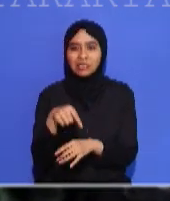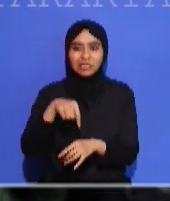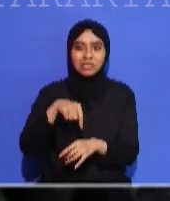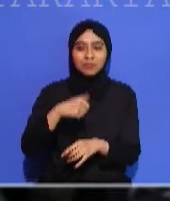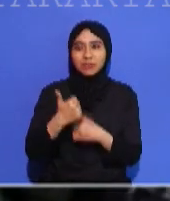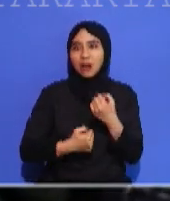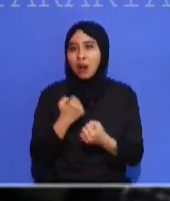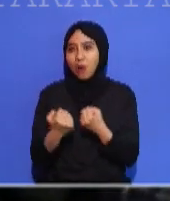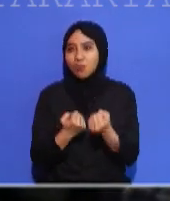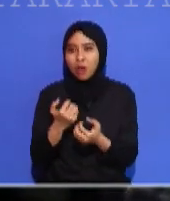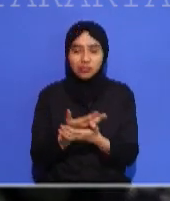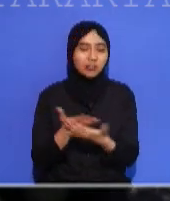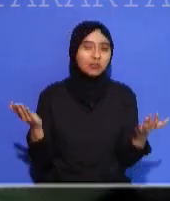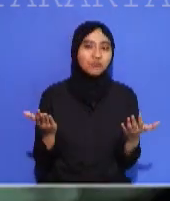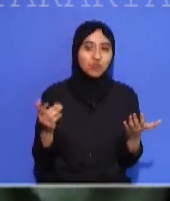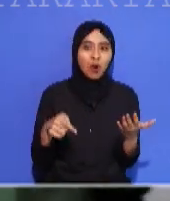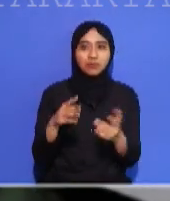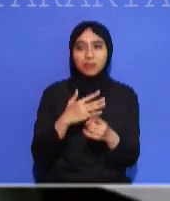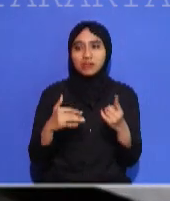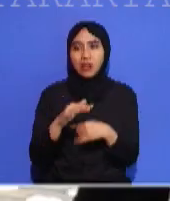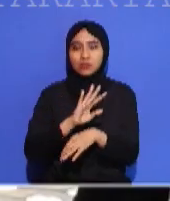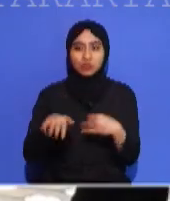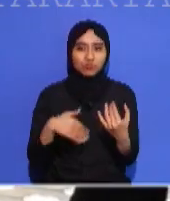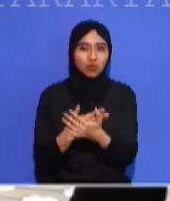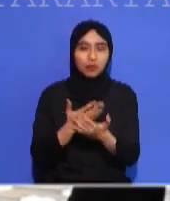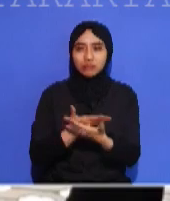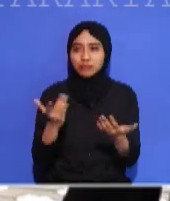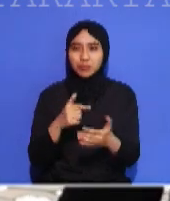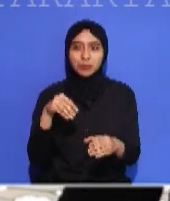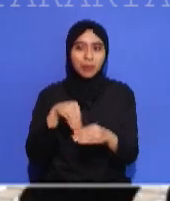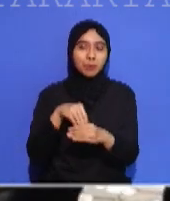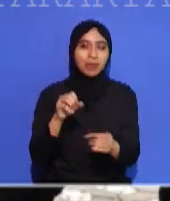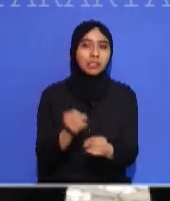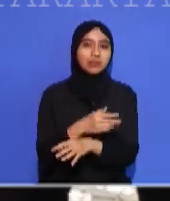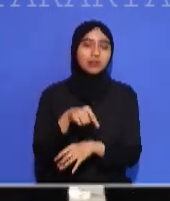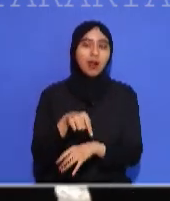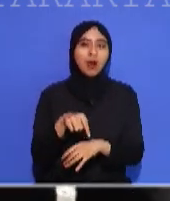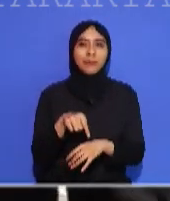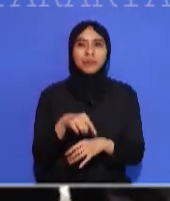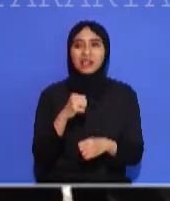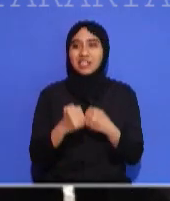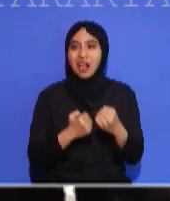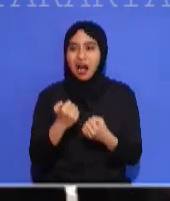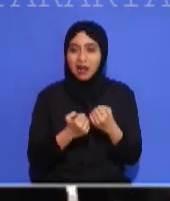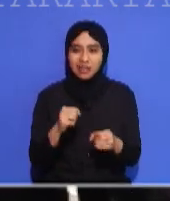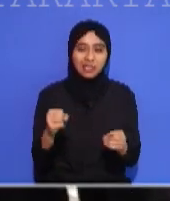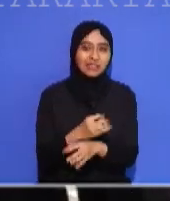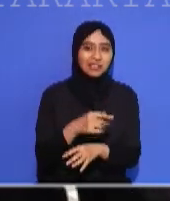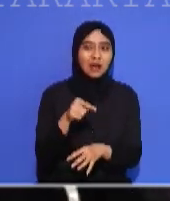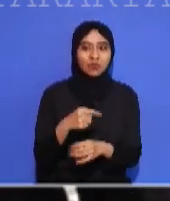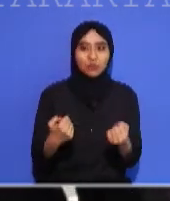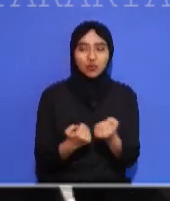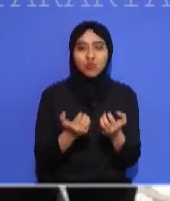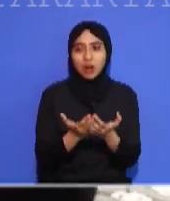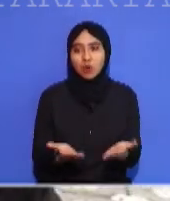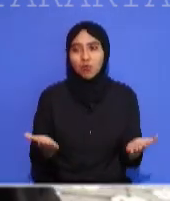oleh semuayarakat seluruhisanarakat ini Green job ini fokusnya adalah untuk kolaborasi